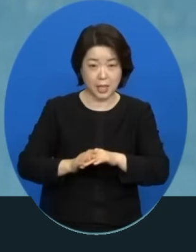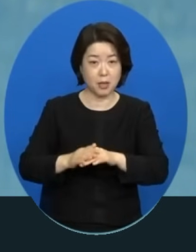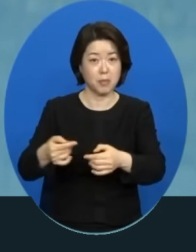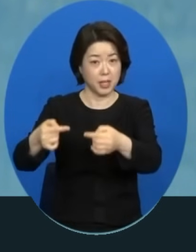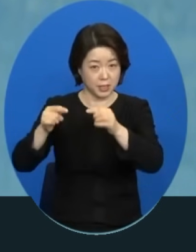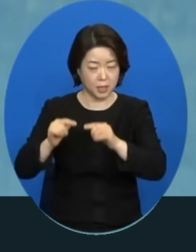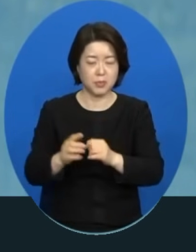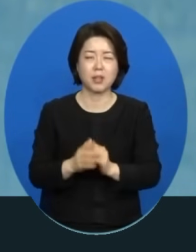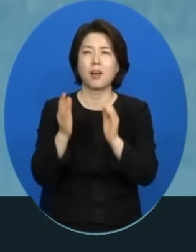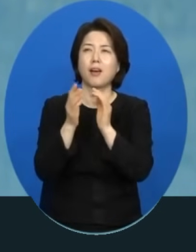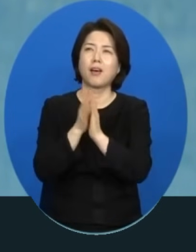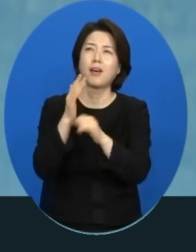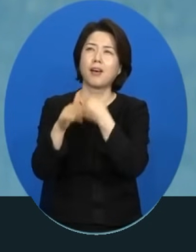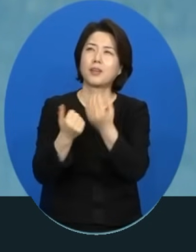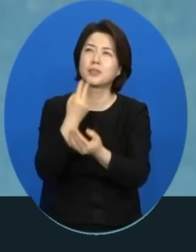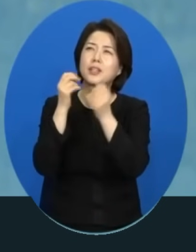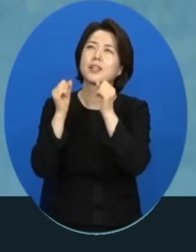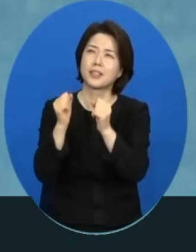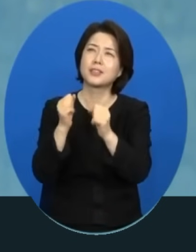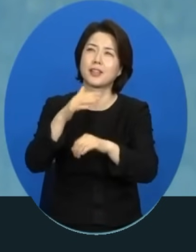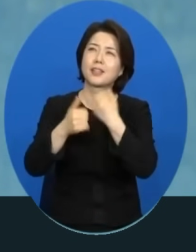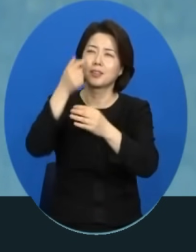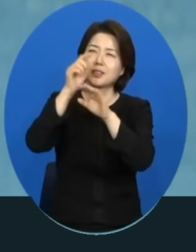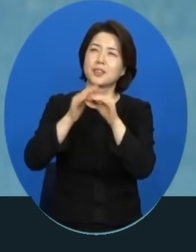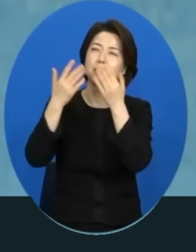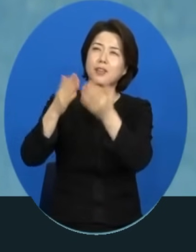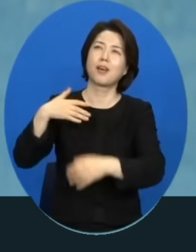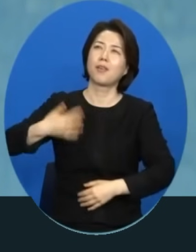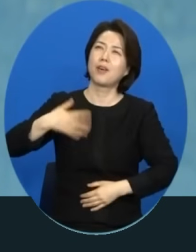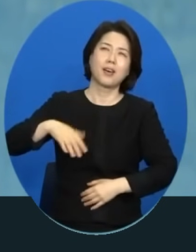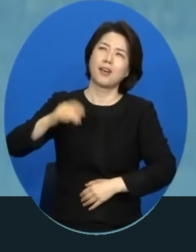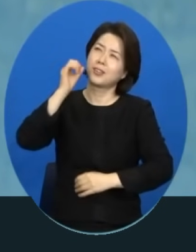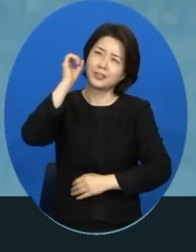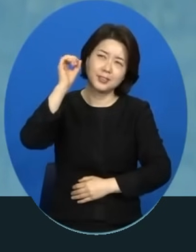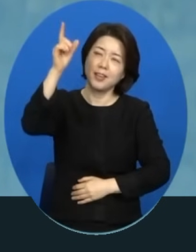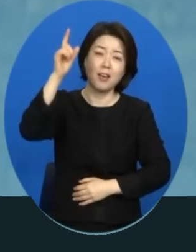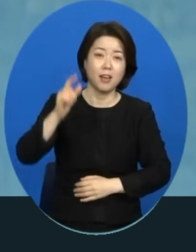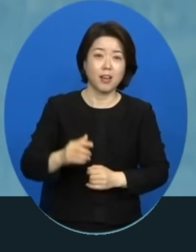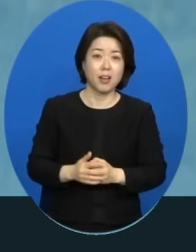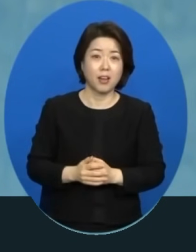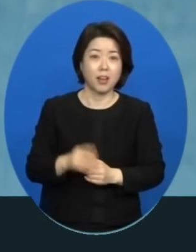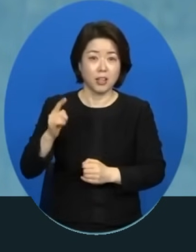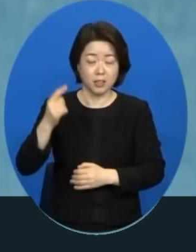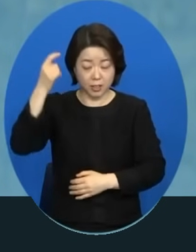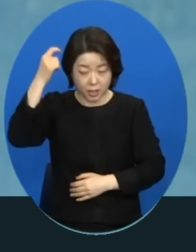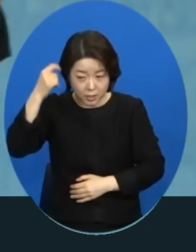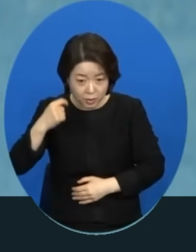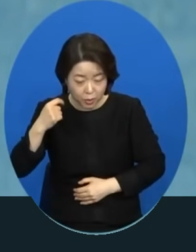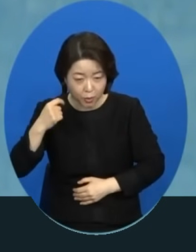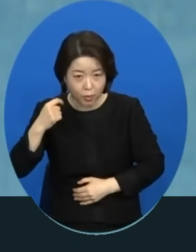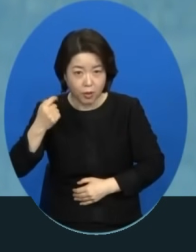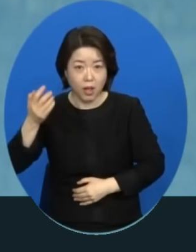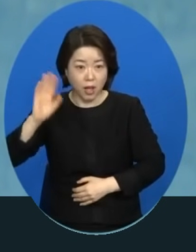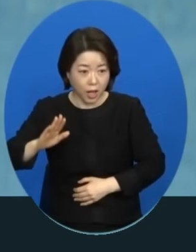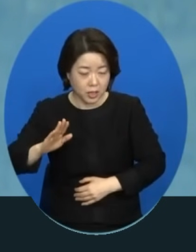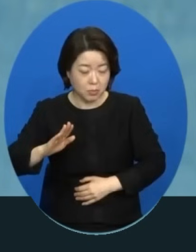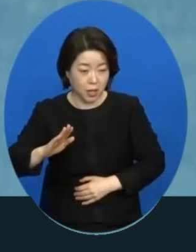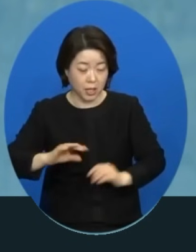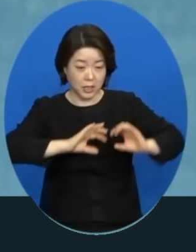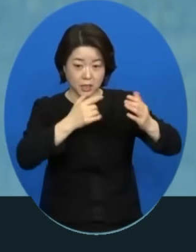하나님이 살아계시지 하나님 이야기를 들으면 야 정말 하나님 대단하셔 그러고 나가서는 다 하나님 없는 이야기만